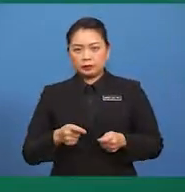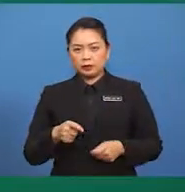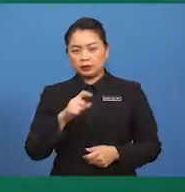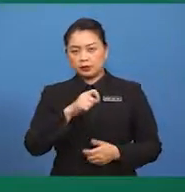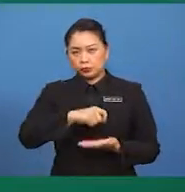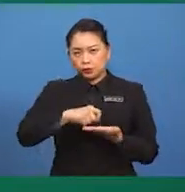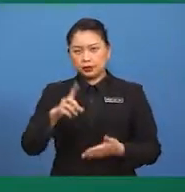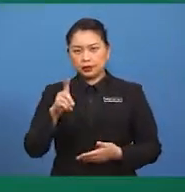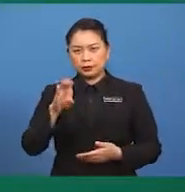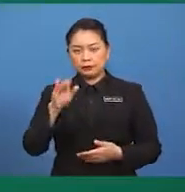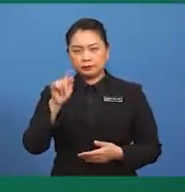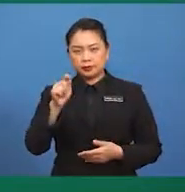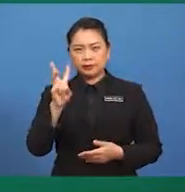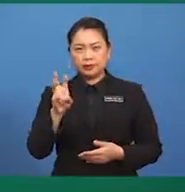juga